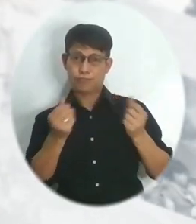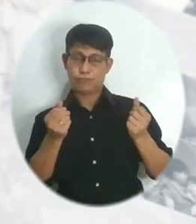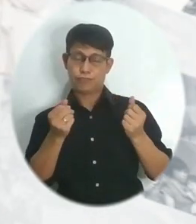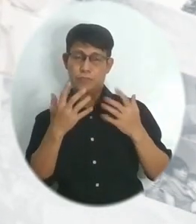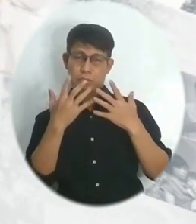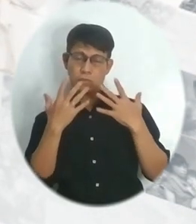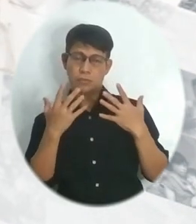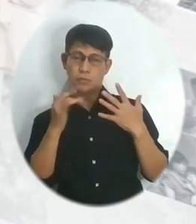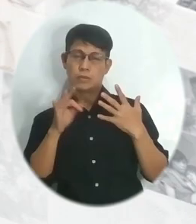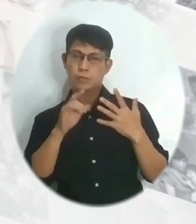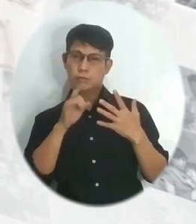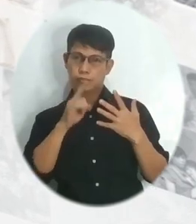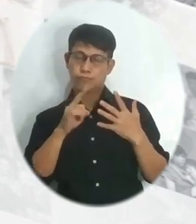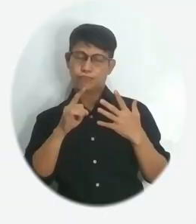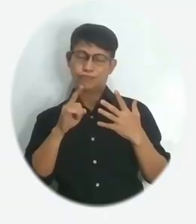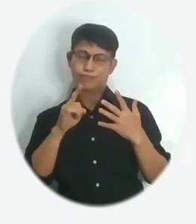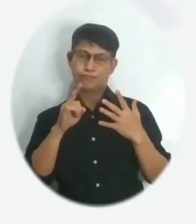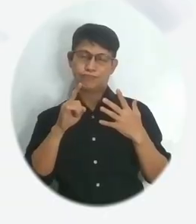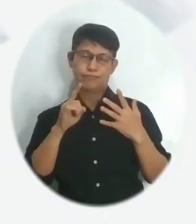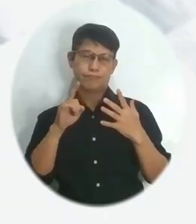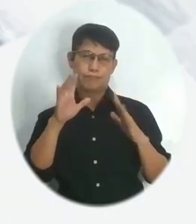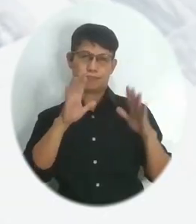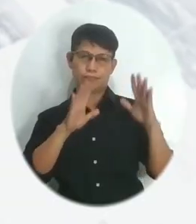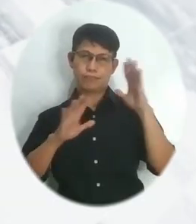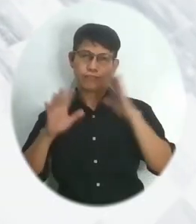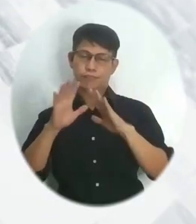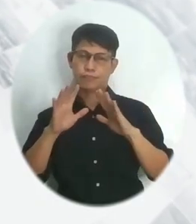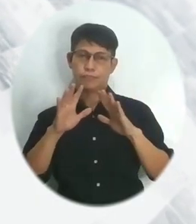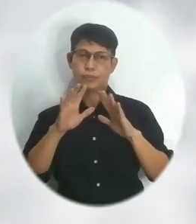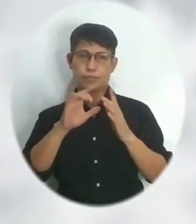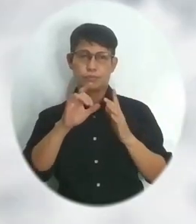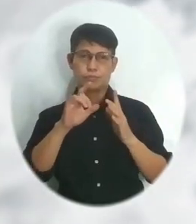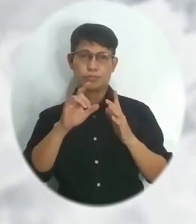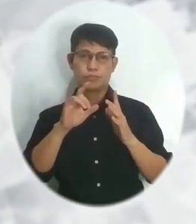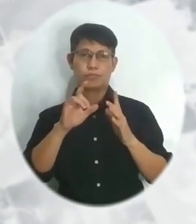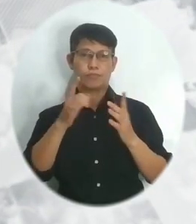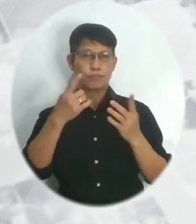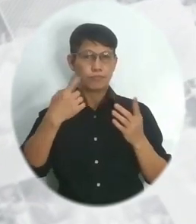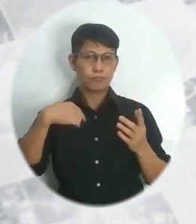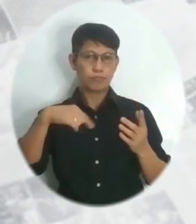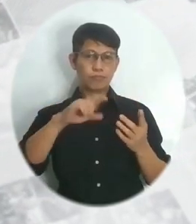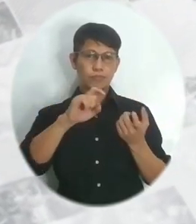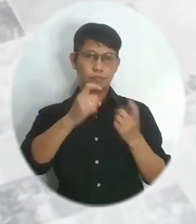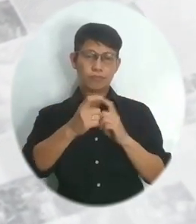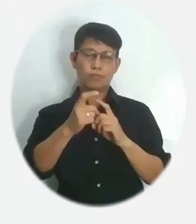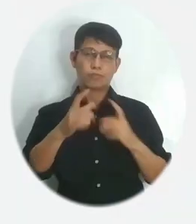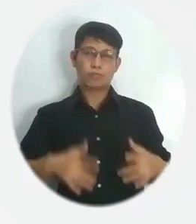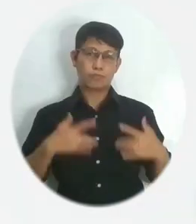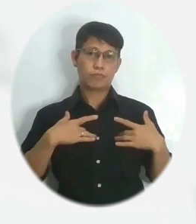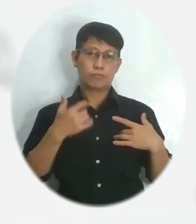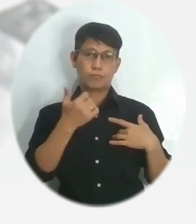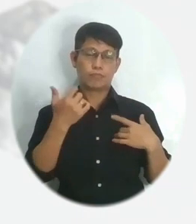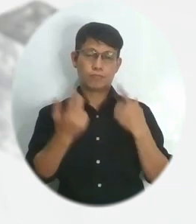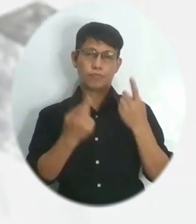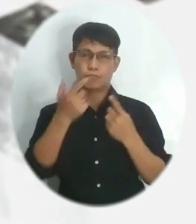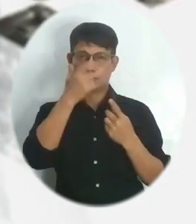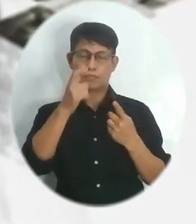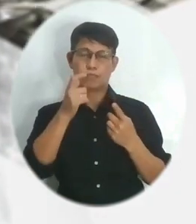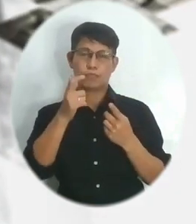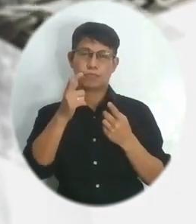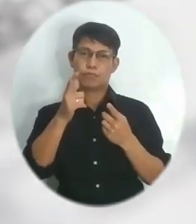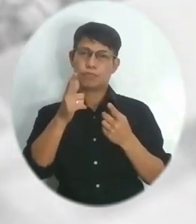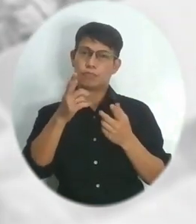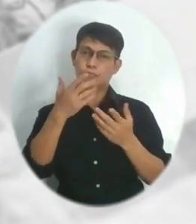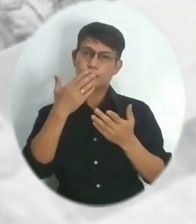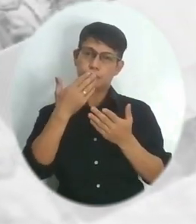ng problema at iyak kung mabigat ang problema. Nakapagbago tayo ng mga buhay dahil sa